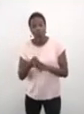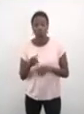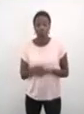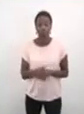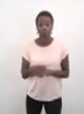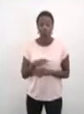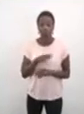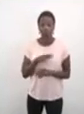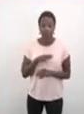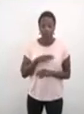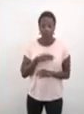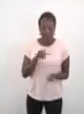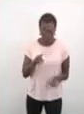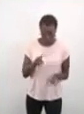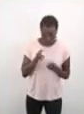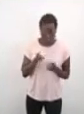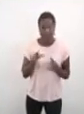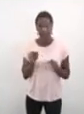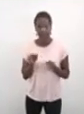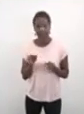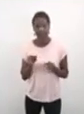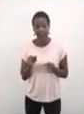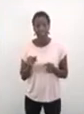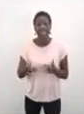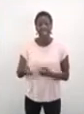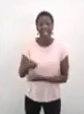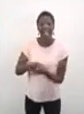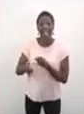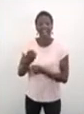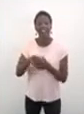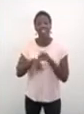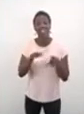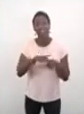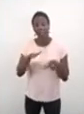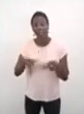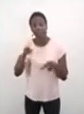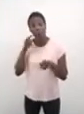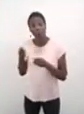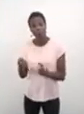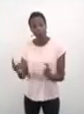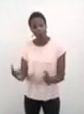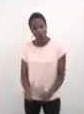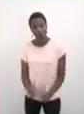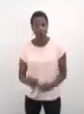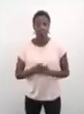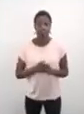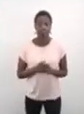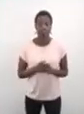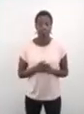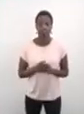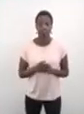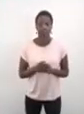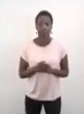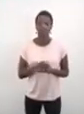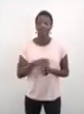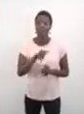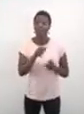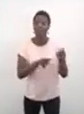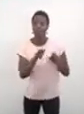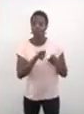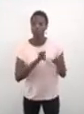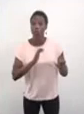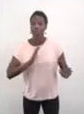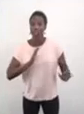trafiquants de drogue, sur le parking qui est là-bas. Nous avons créé 2 médiateurs de la ville en centre-ville pour